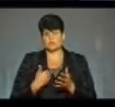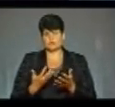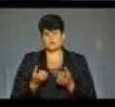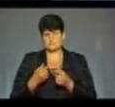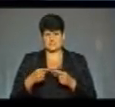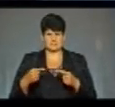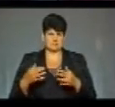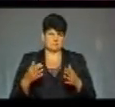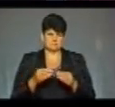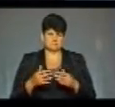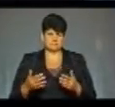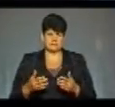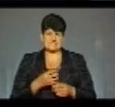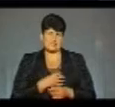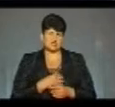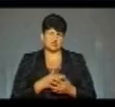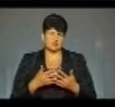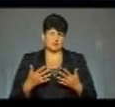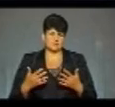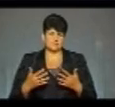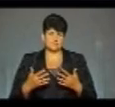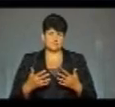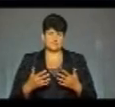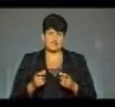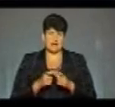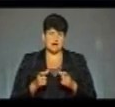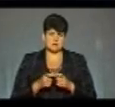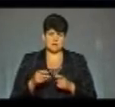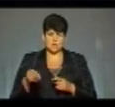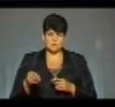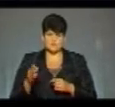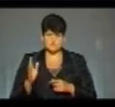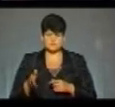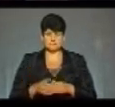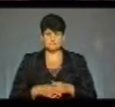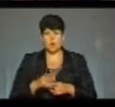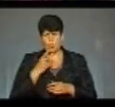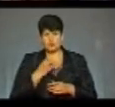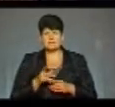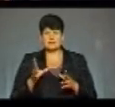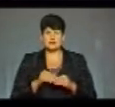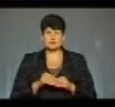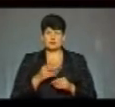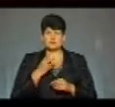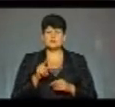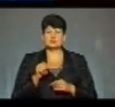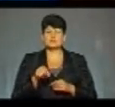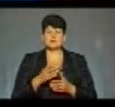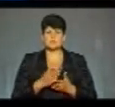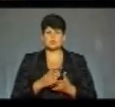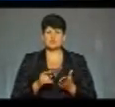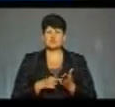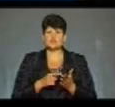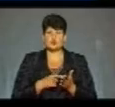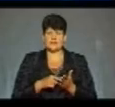різних там, значків, документів, картку для голосування. Ага, ну покажіть, давайте разом подивимося, що там. Щоденничок,